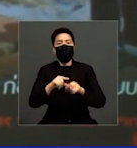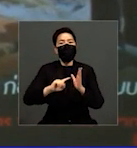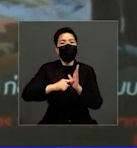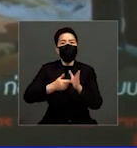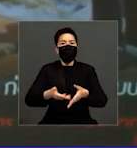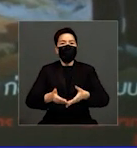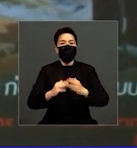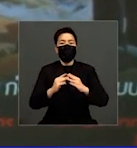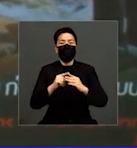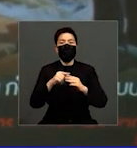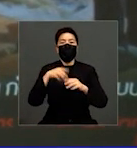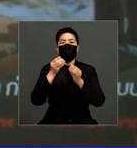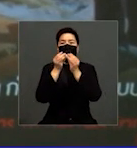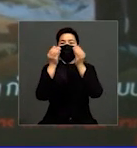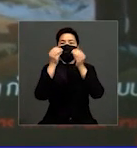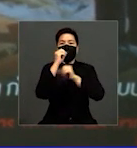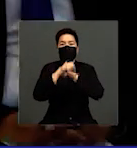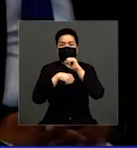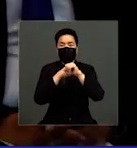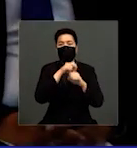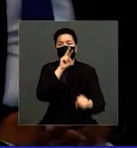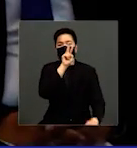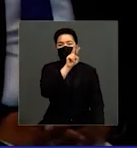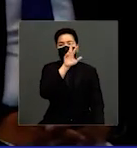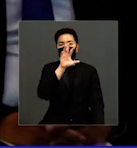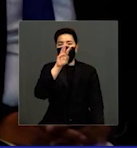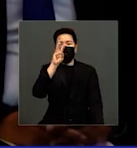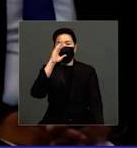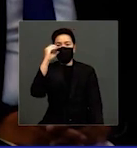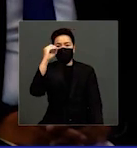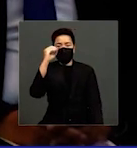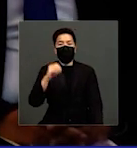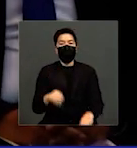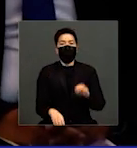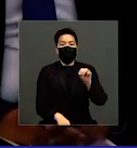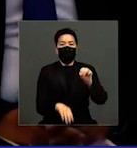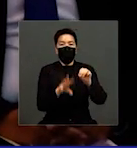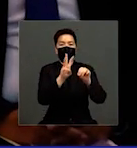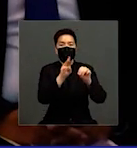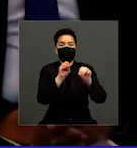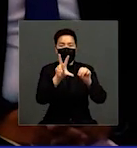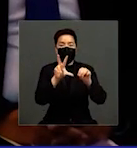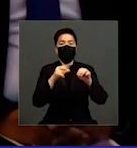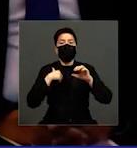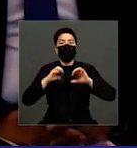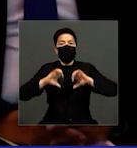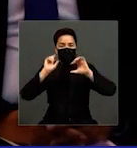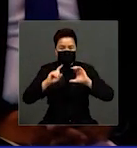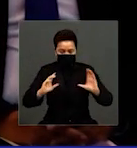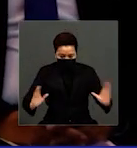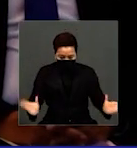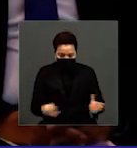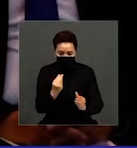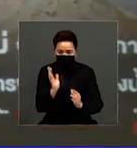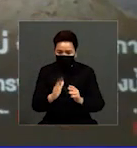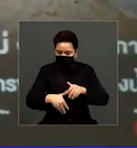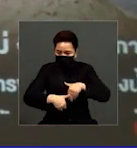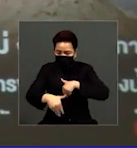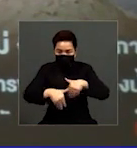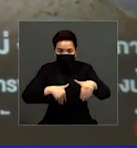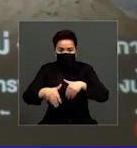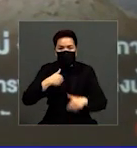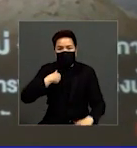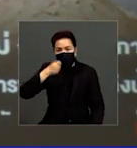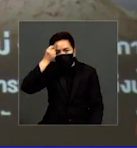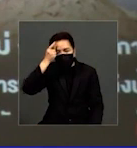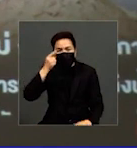ะครับทำหน้าที่เกี่ยวกับเรื่องการรวบรวมข้อมูลข่าวสารเกี่ยวกับเรื่องการทุจริตเบาะแสหรือเหตุการณ์ที่